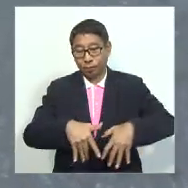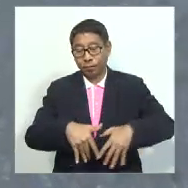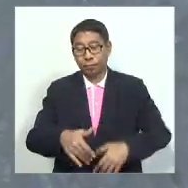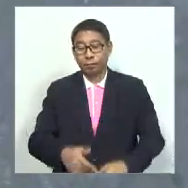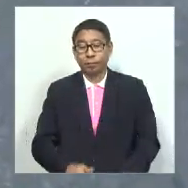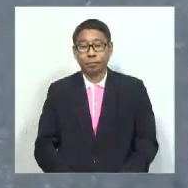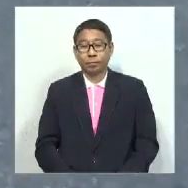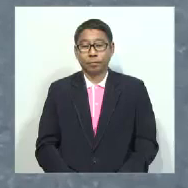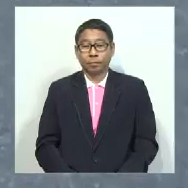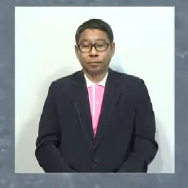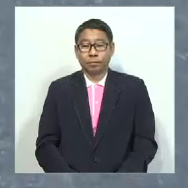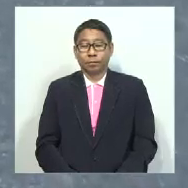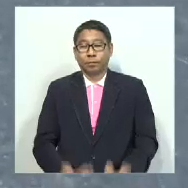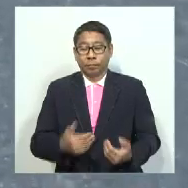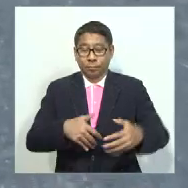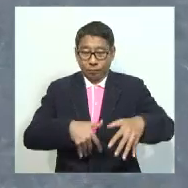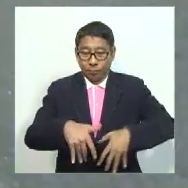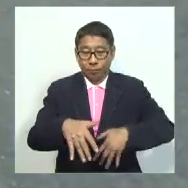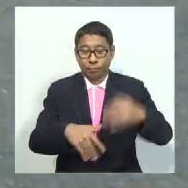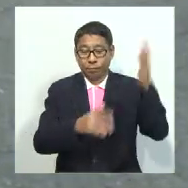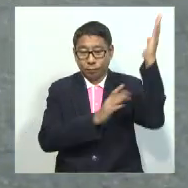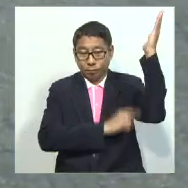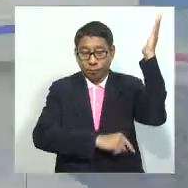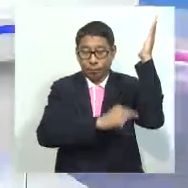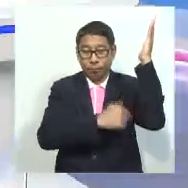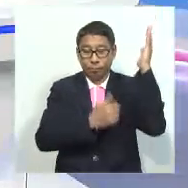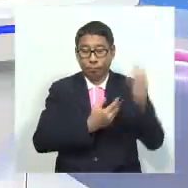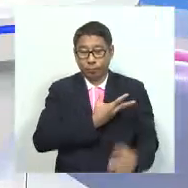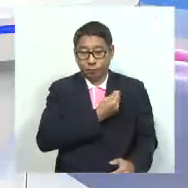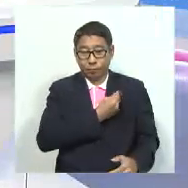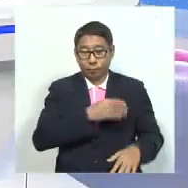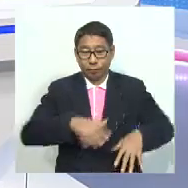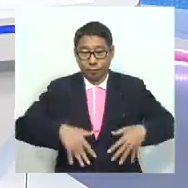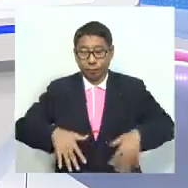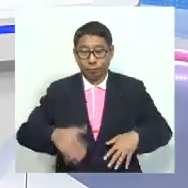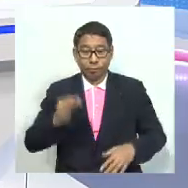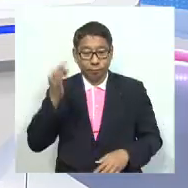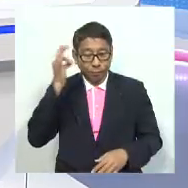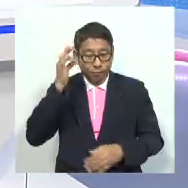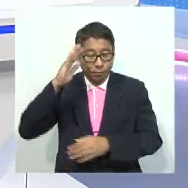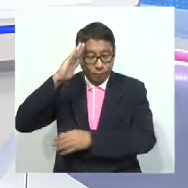ที่ค่ะ เพราะฉะนั้นประชาชนในพื้นที่ก็ย่อมอย่าตื่นตระหนกนะครับฟังเจ้าหน้า